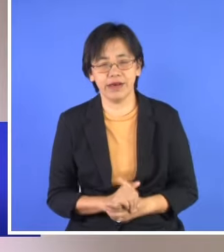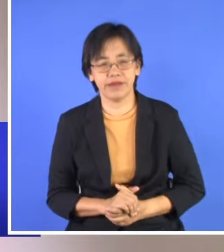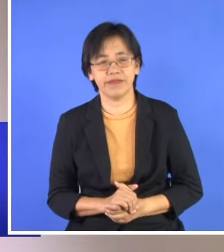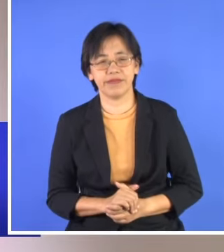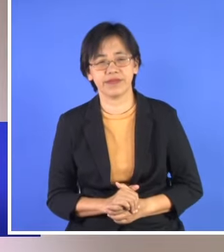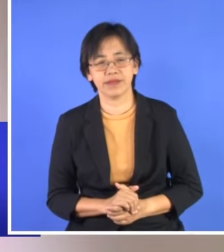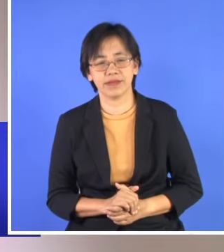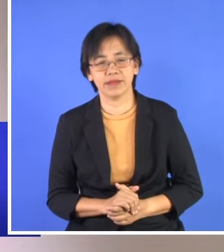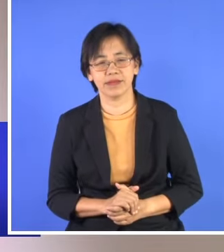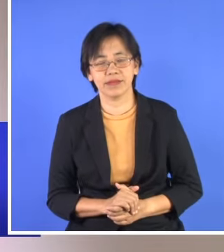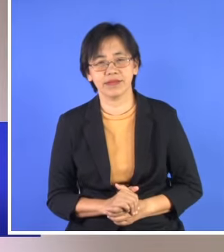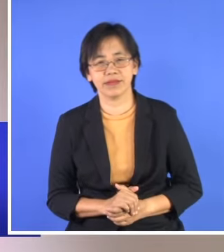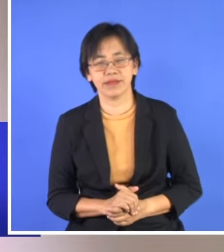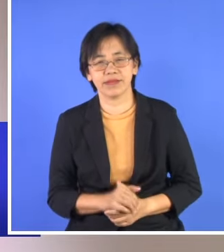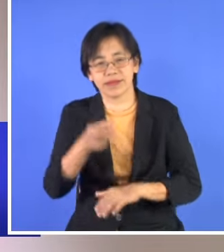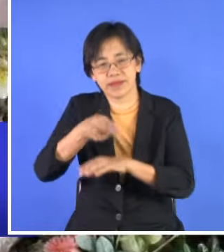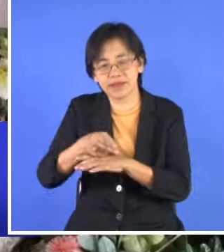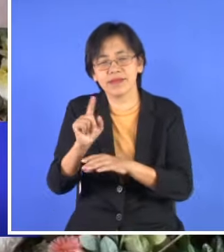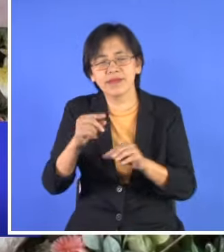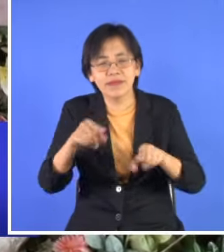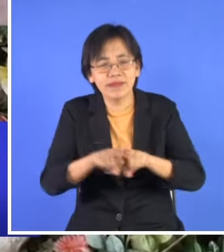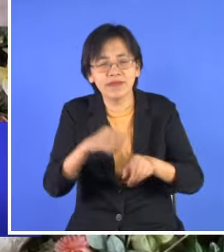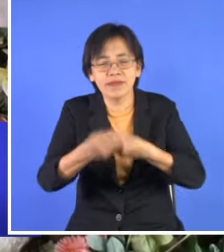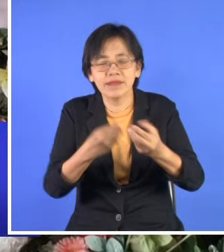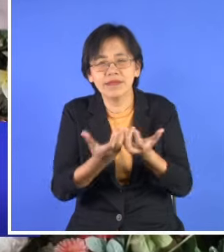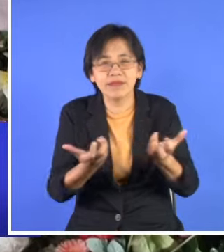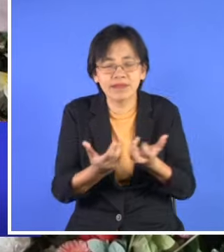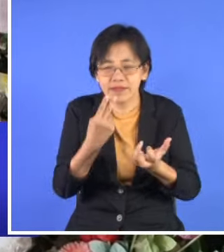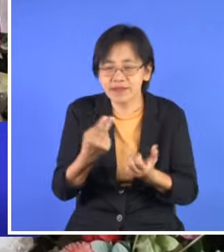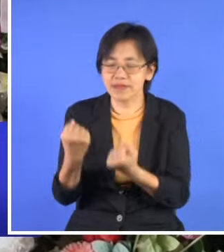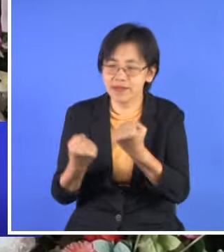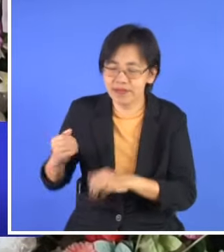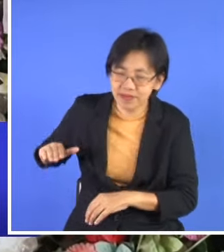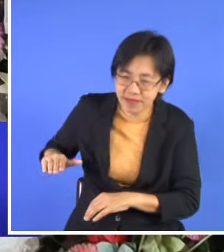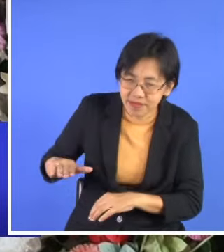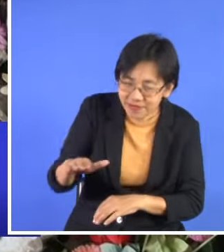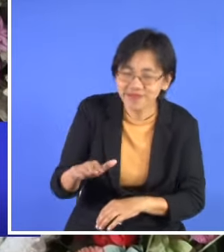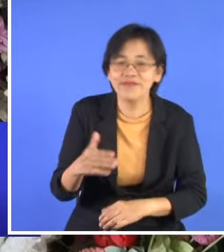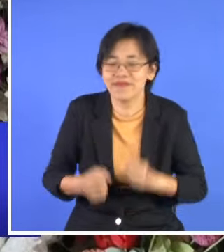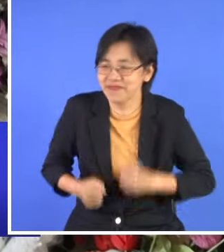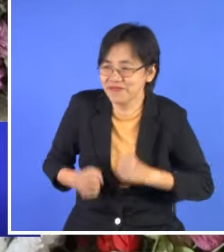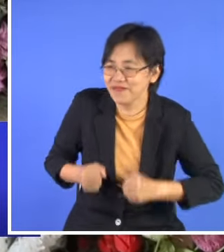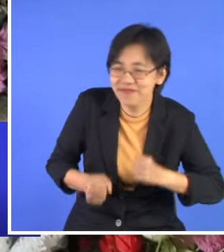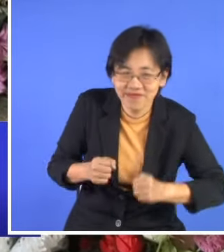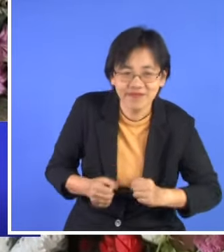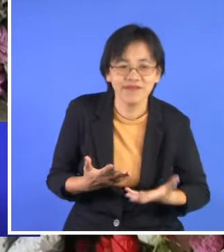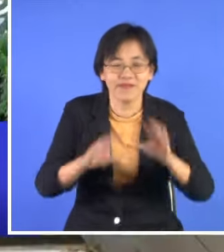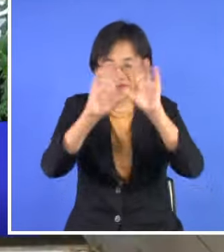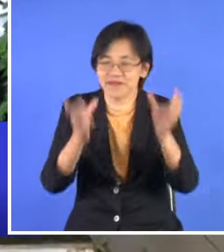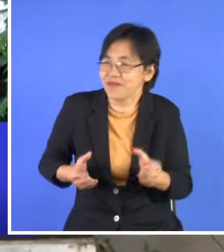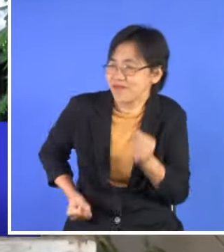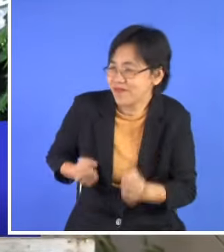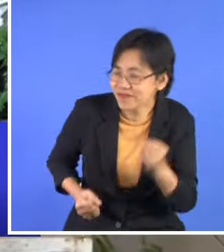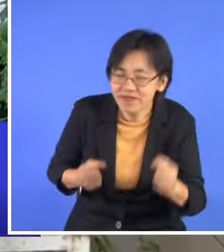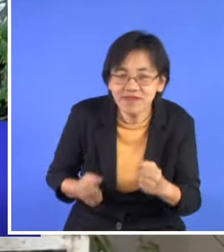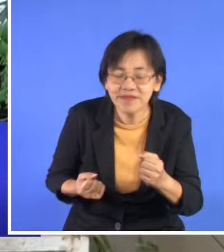ทำคลิปเนี่ยนะฮะเหมือนกับการขายของทั่วไปเห็นรถเห็นเรือผ่านมาเนี่ยก็วิ่งแบบนี้นะครับเอาเลดต่างๆเนี่ยวิ่งตามร